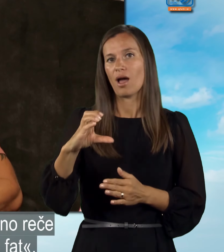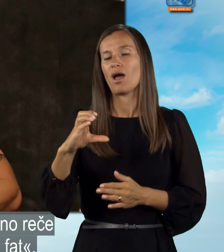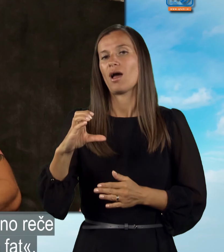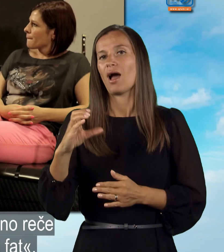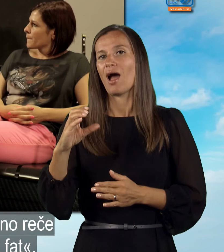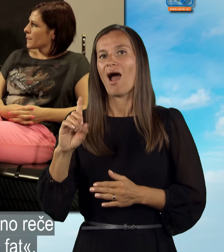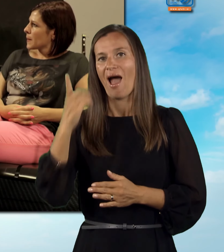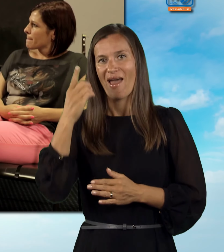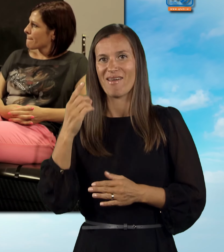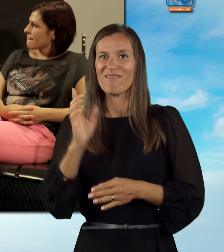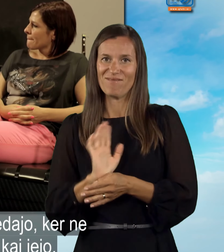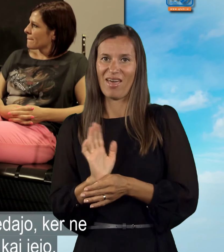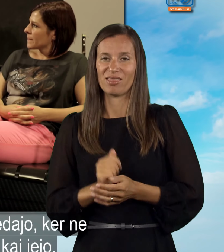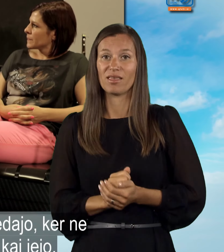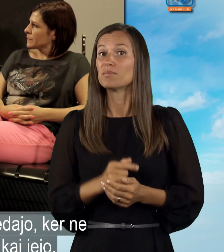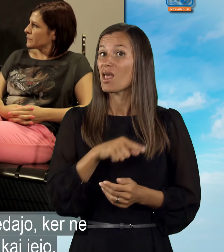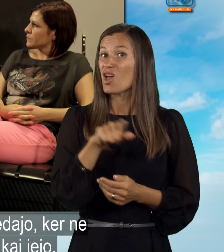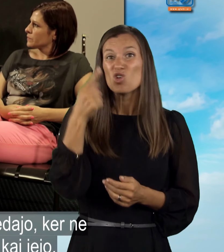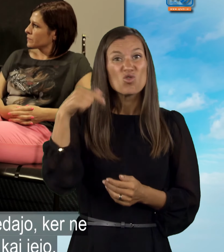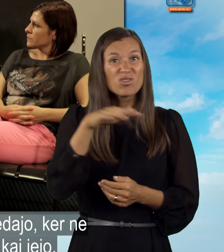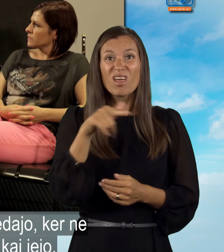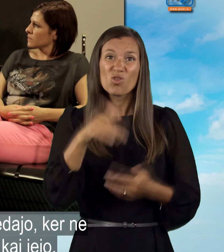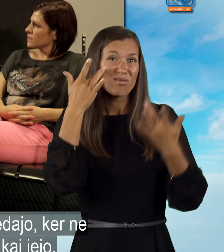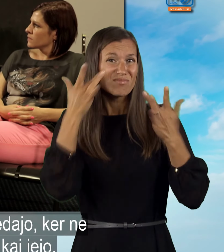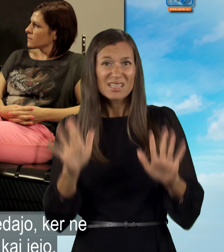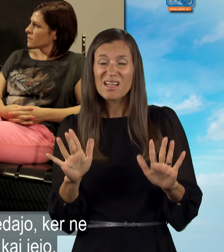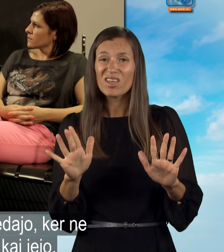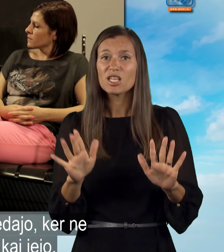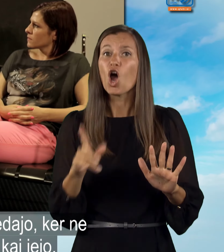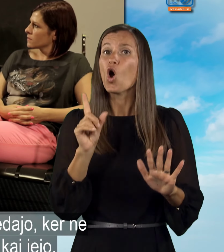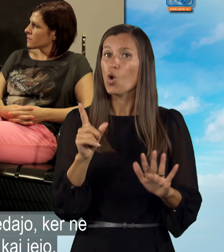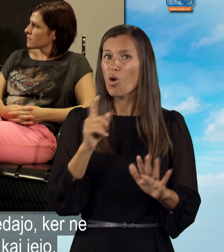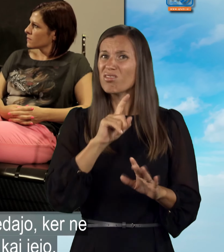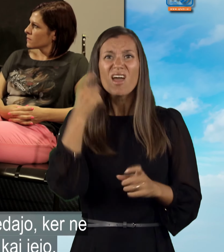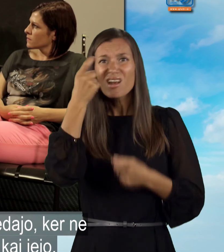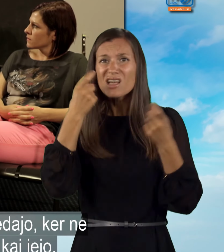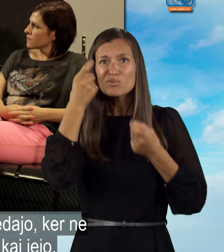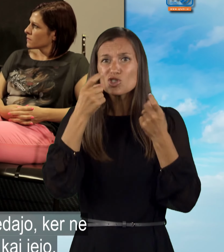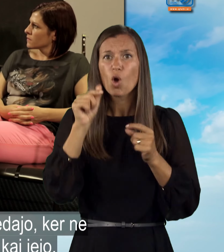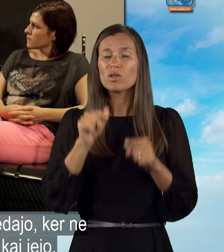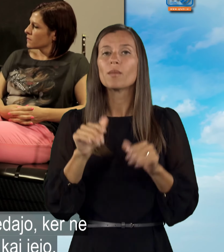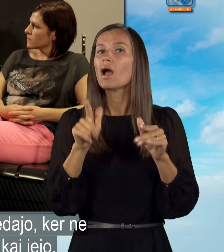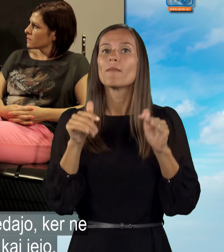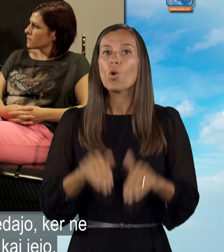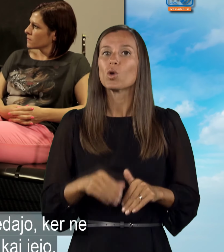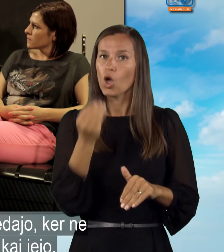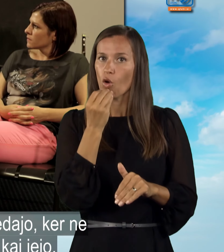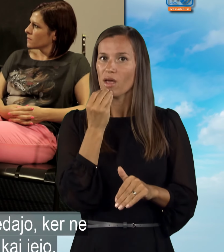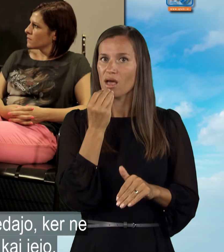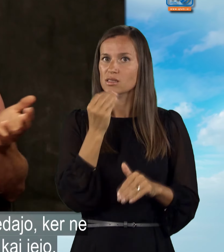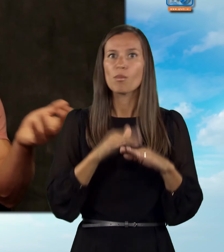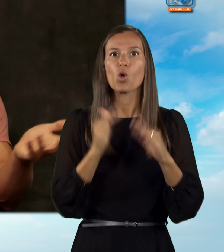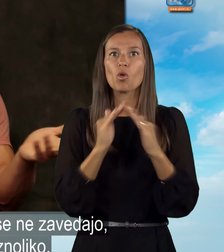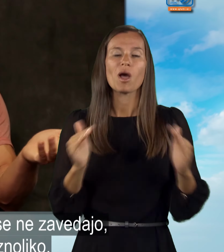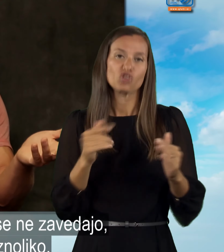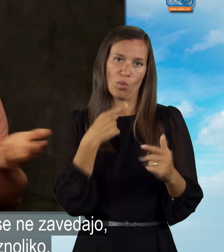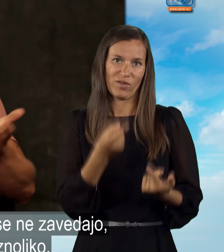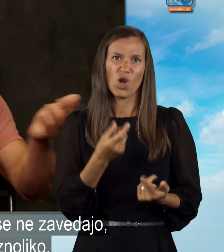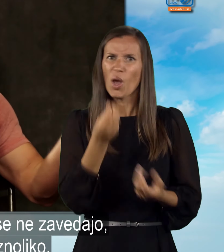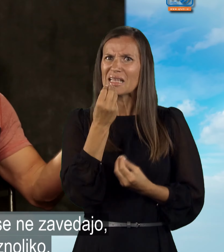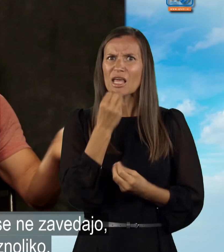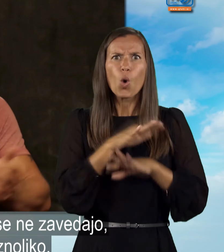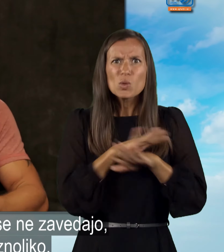fat. Ljudje se tega v bistvu ne zavedajo, da ko ne razmišljajo o tem, kaj morajo jesti, ko po domače